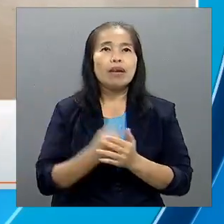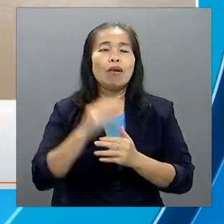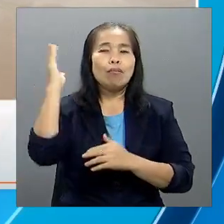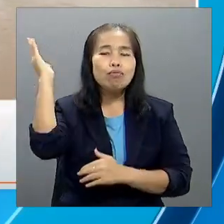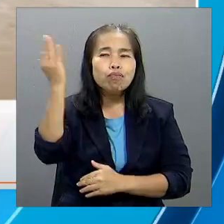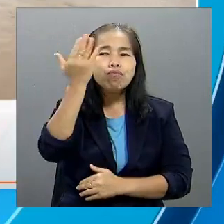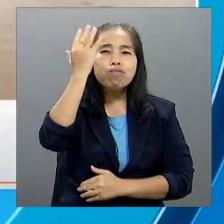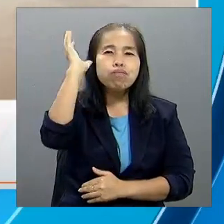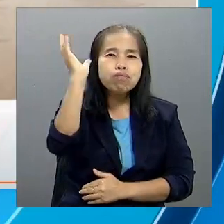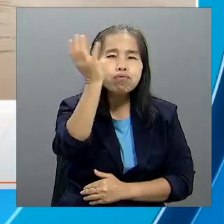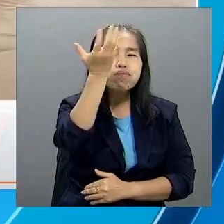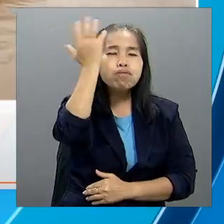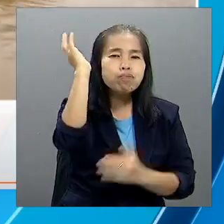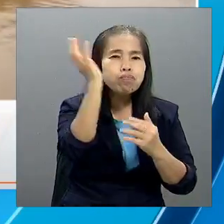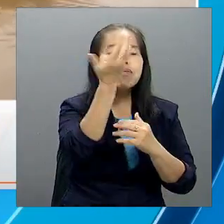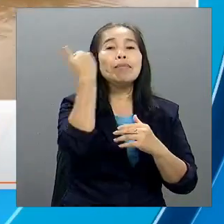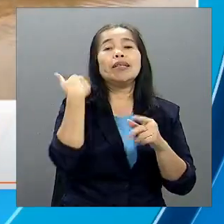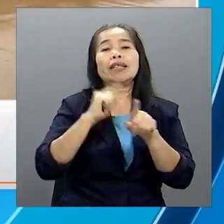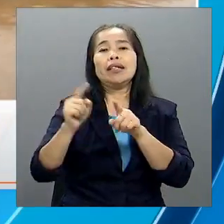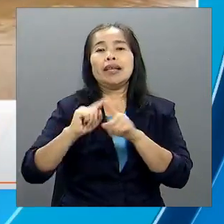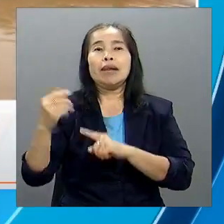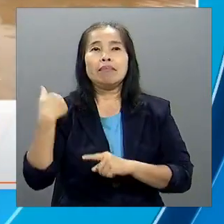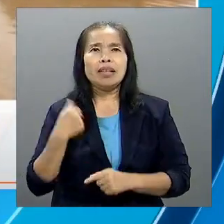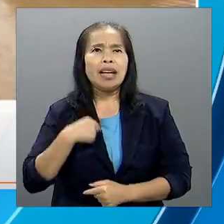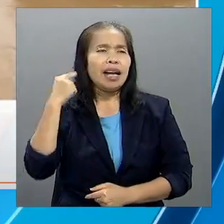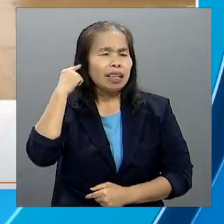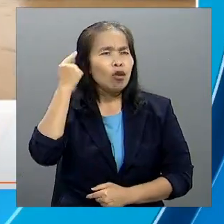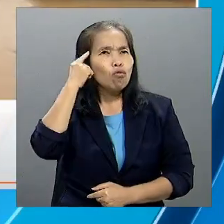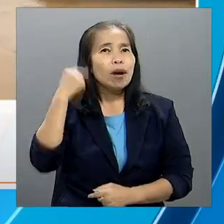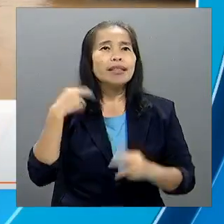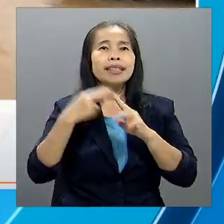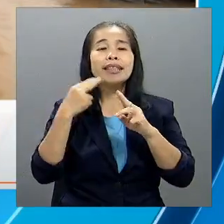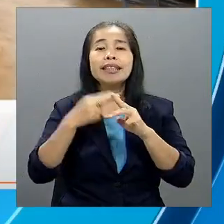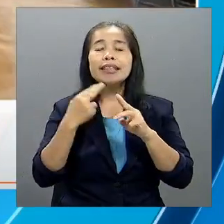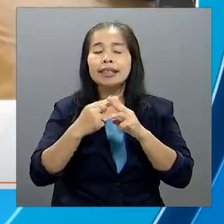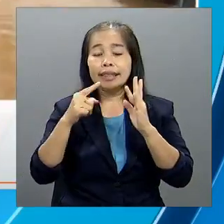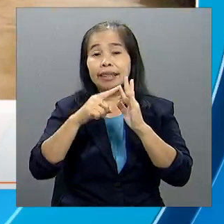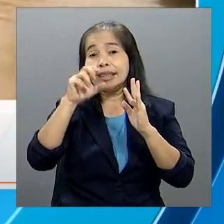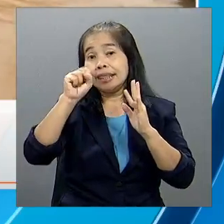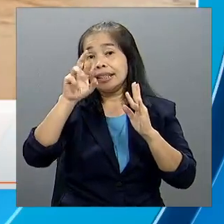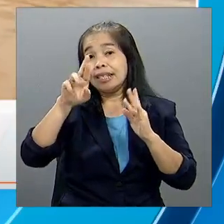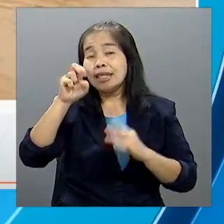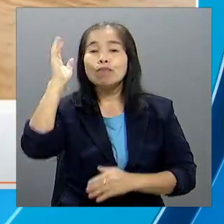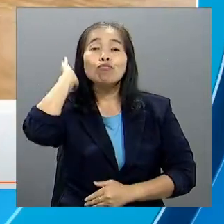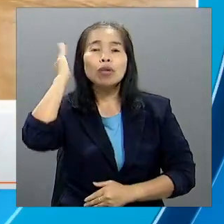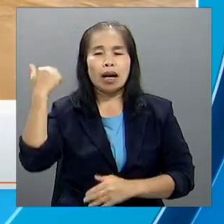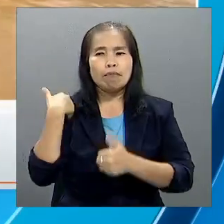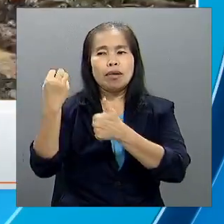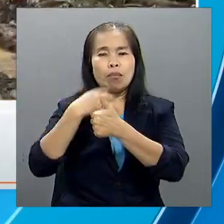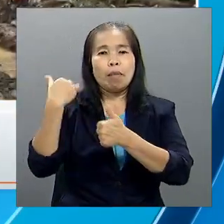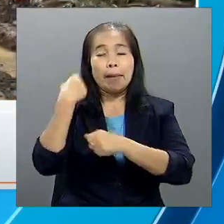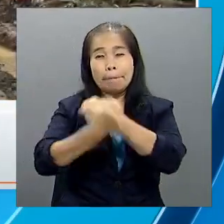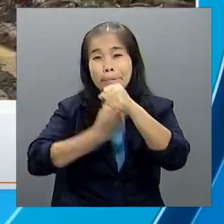คะอย่างได้ฟังอาจารย์เสรีสุภราทิตย์นะคะท่านบอกว่าปกติเนี่ยปีหนึ่งเนี่ยจะมีพายุเข้ามา20กว่า